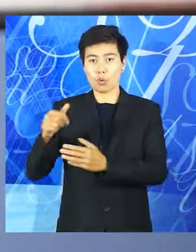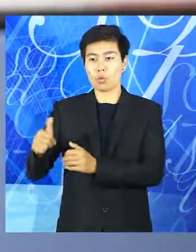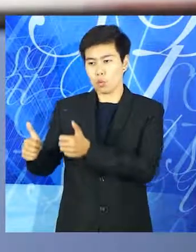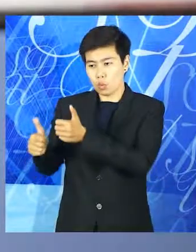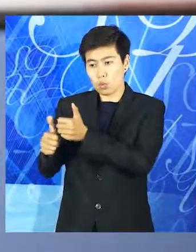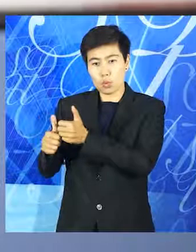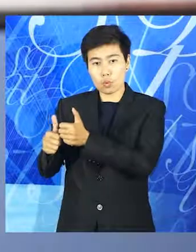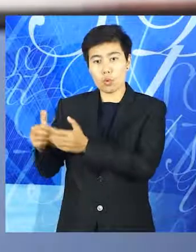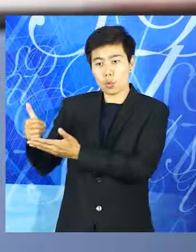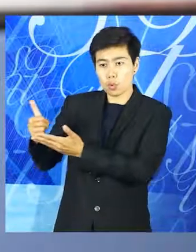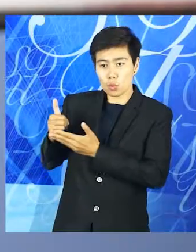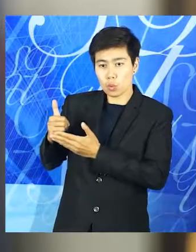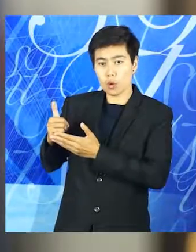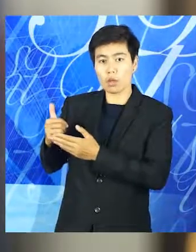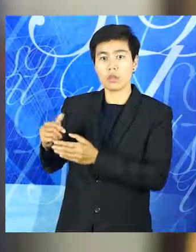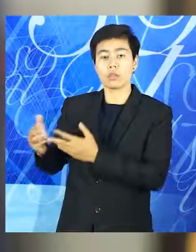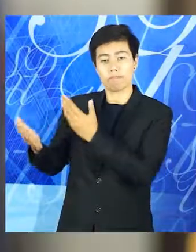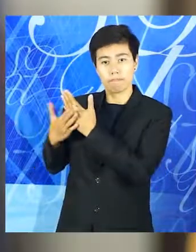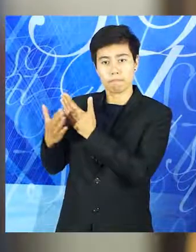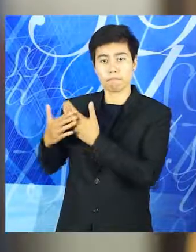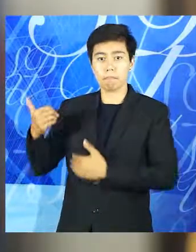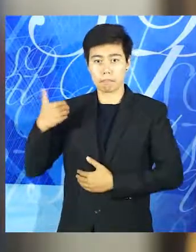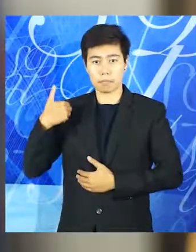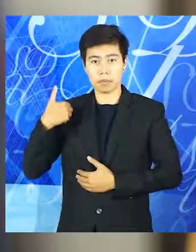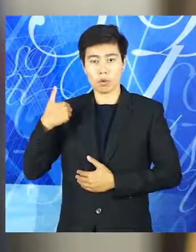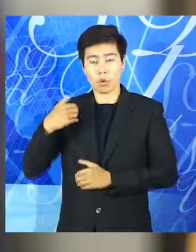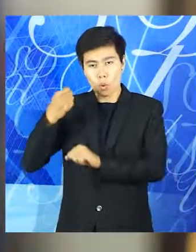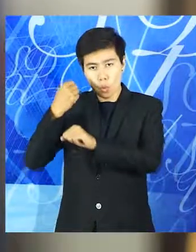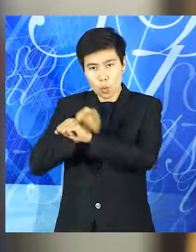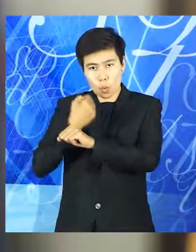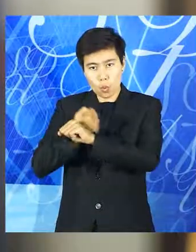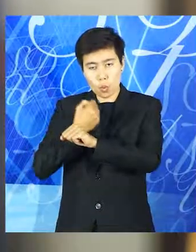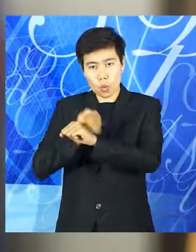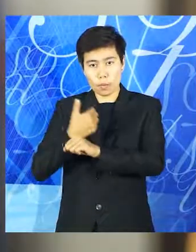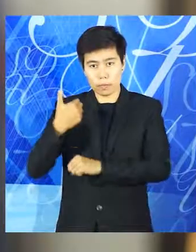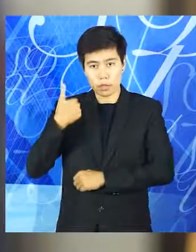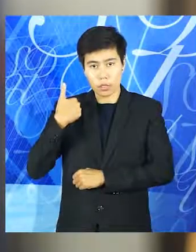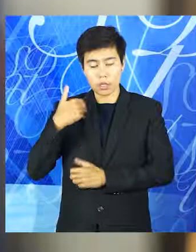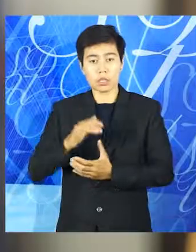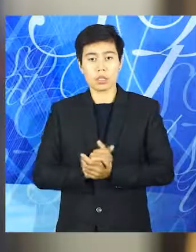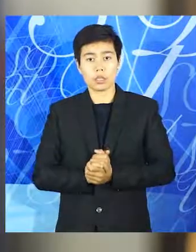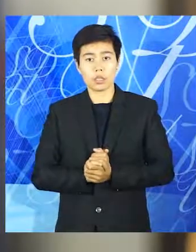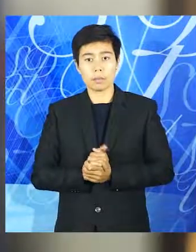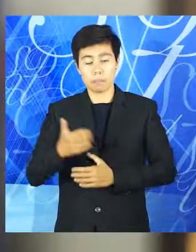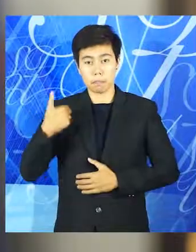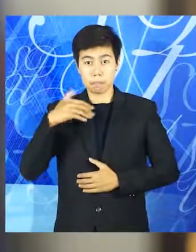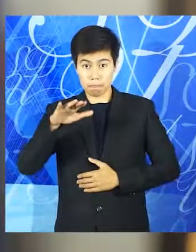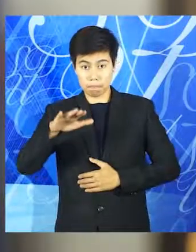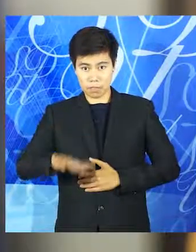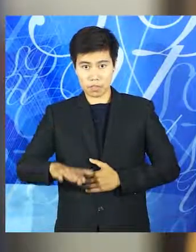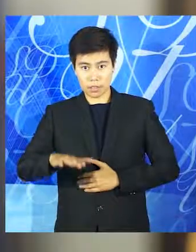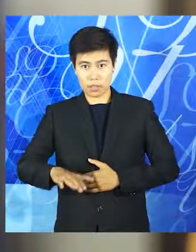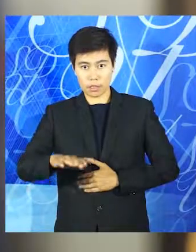นะคะหรือผู้กระตุ้นเตือนมีผู้ร่วมฝึกนะคะแล้วก็มีเด็กนะคะที่